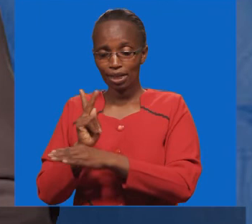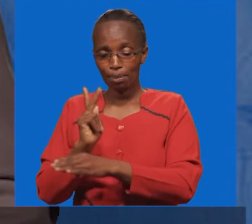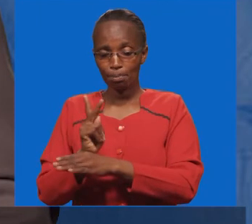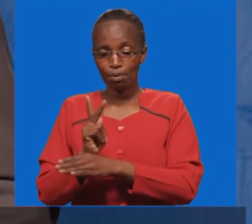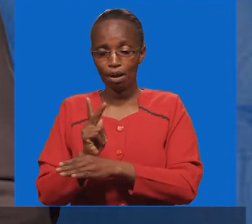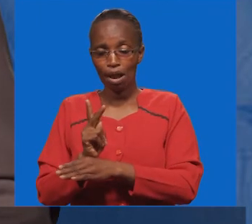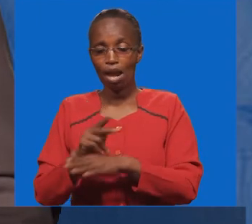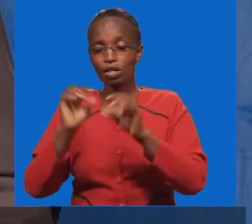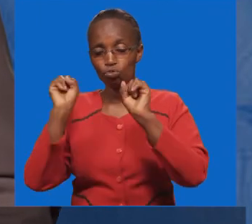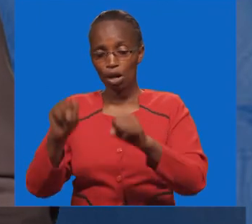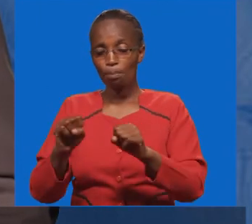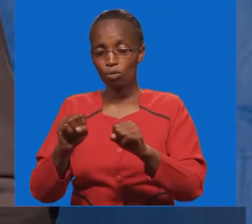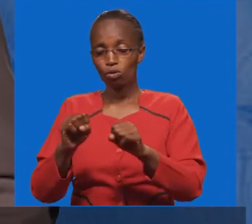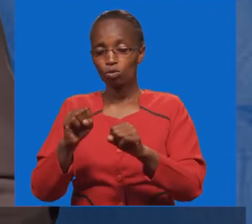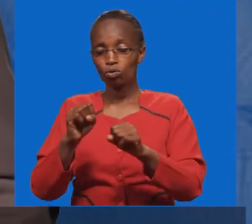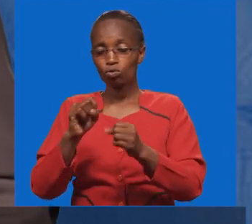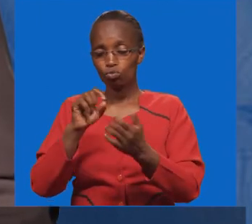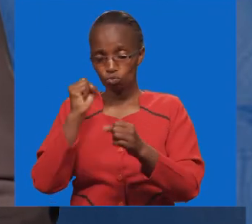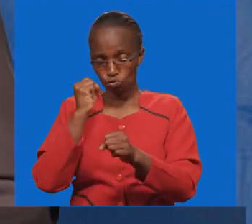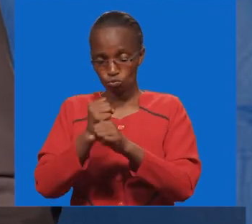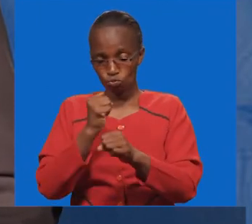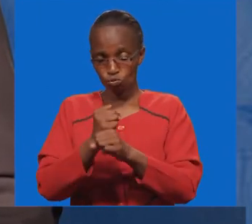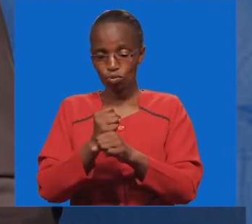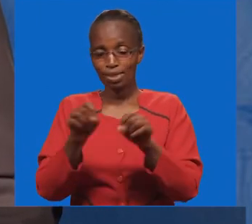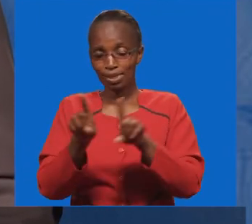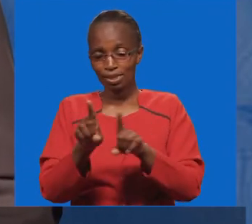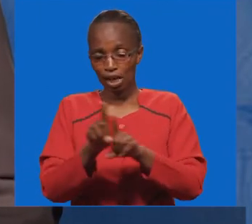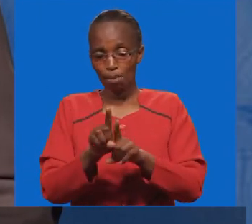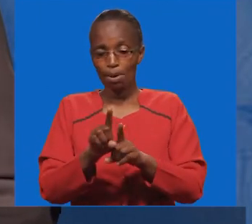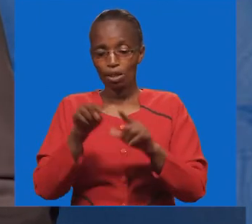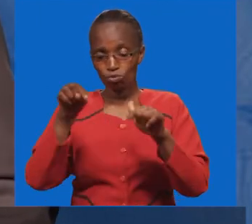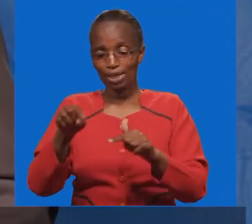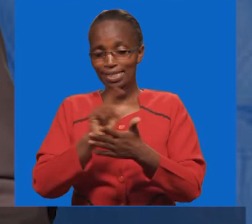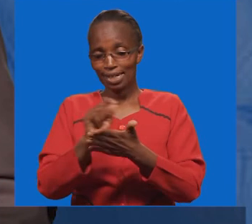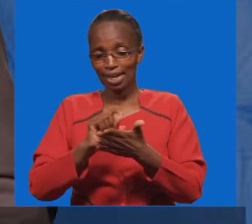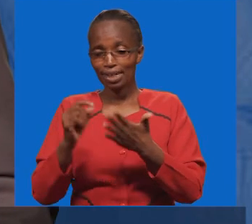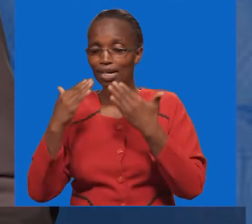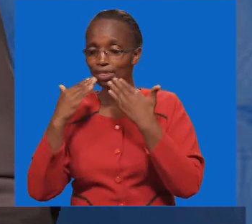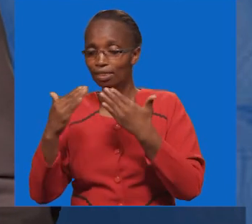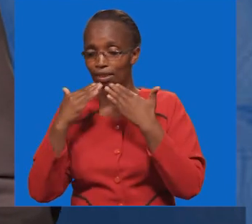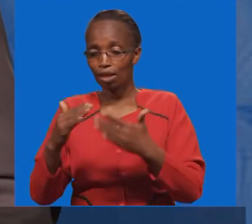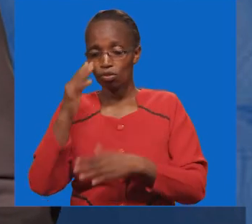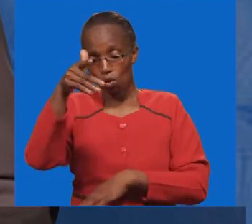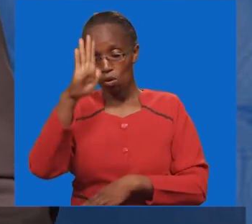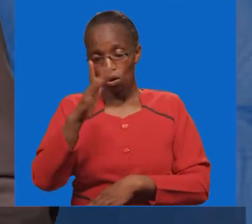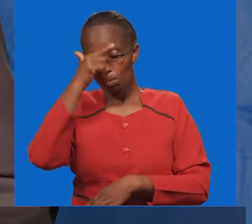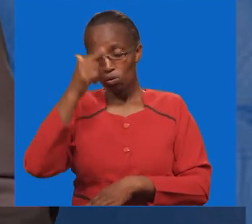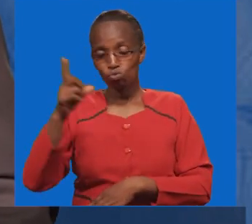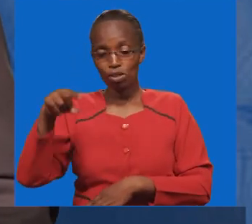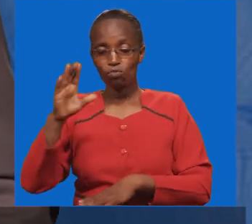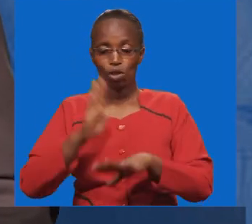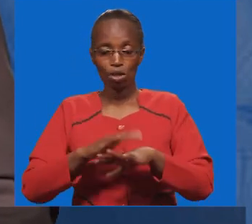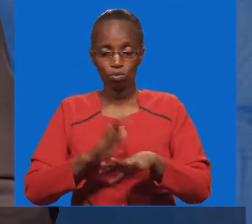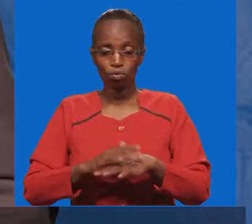ajili ya njia zetu, ili mfalme tukaweze kudumisha na tukaweza mfalme kuweka katika matendo ujumbe wa siku ya leo.